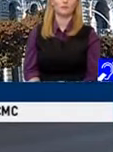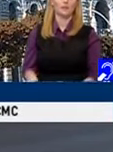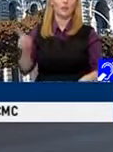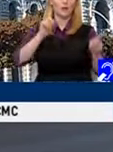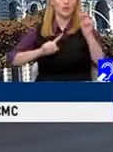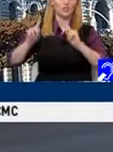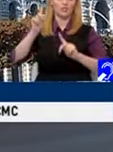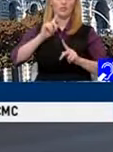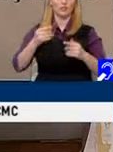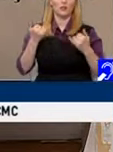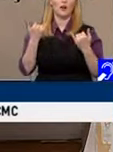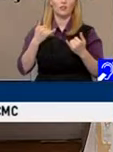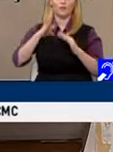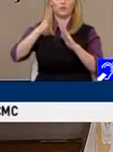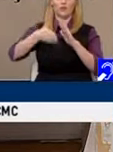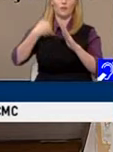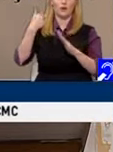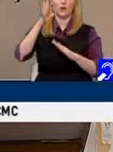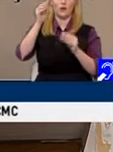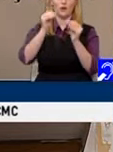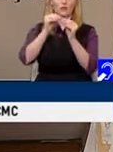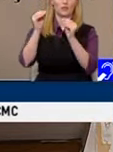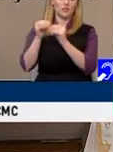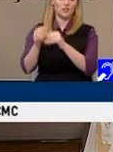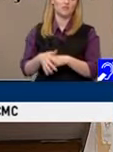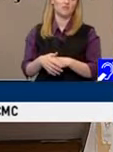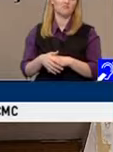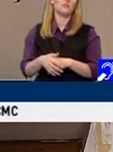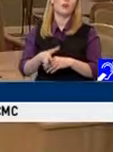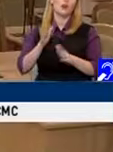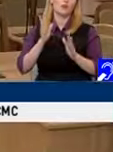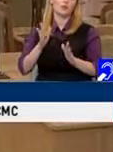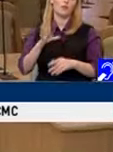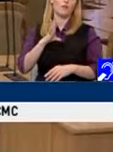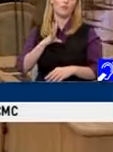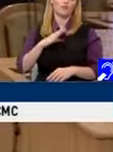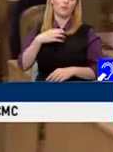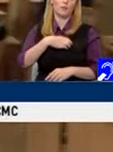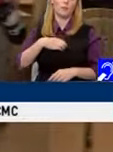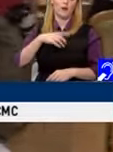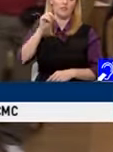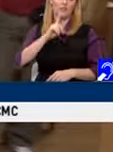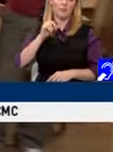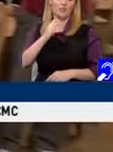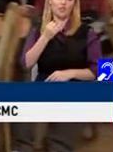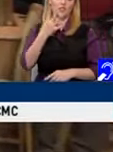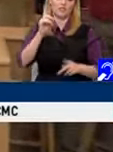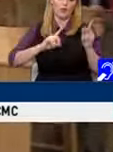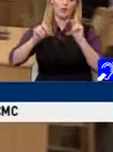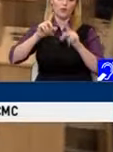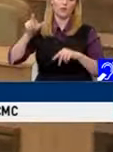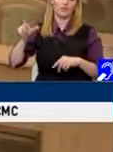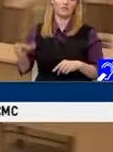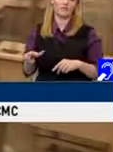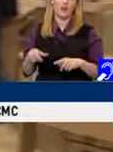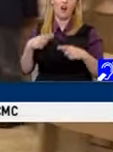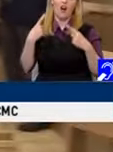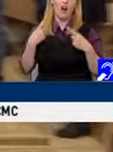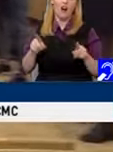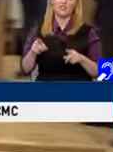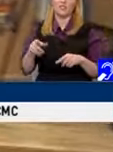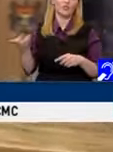Ședința CMC a fost convocată la ora 10 fix. Punctual s-au dovedit a fi doar primarul interimar, Silvia Radu și câțiva consilieri. Restul nu au